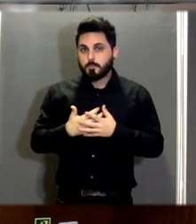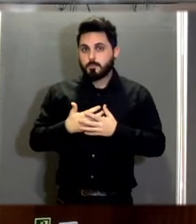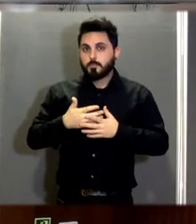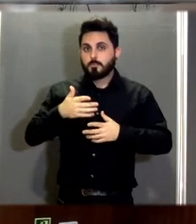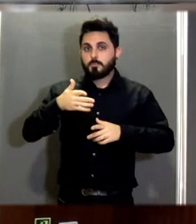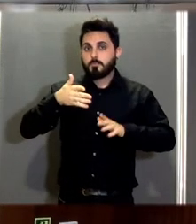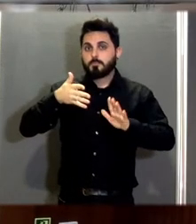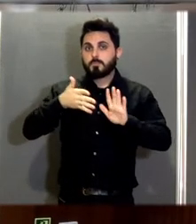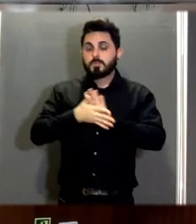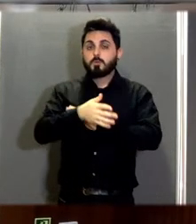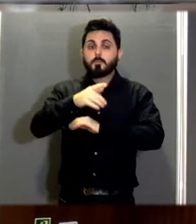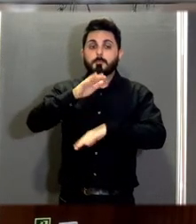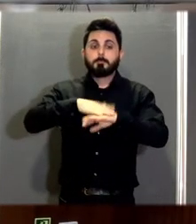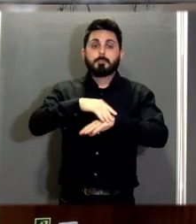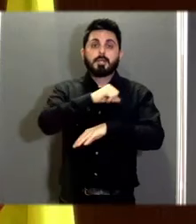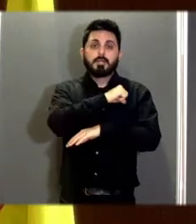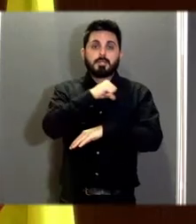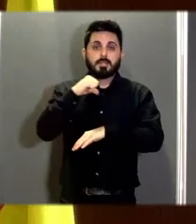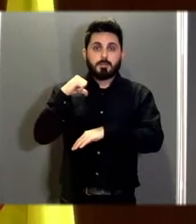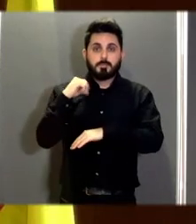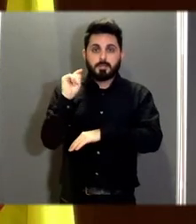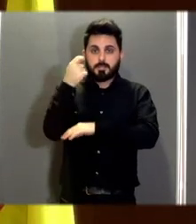aquesta fos una independència acordada.